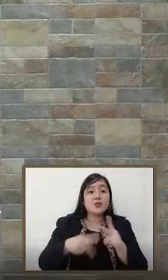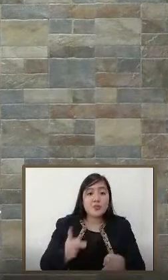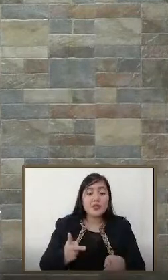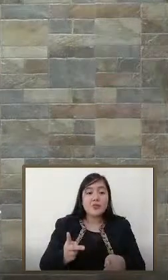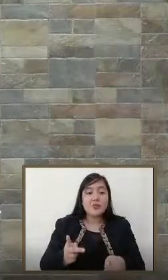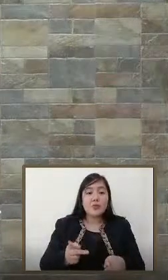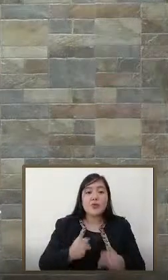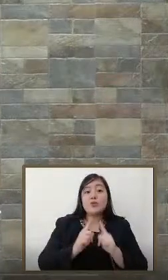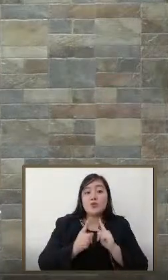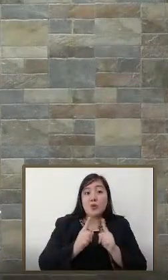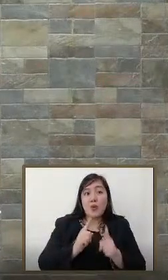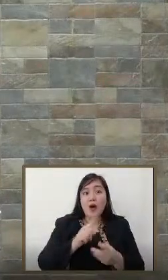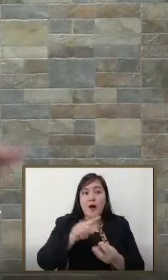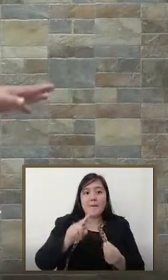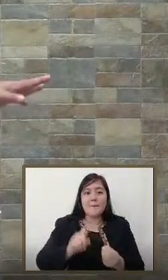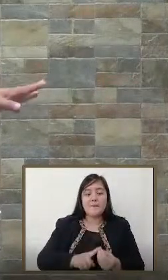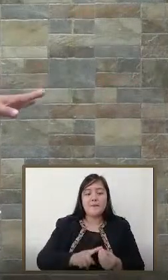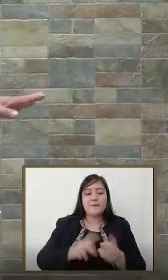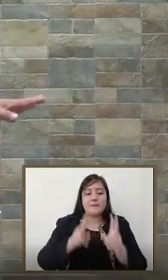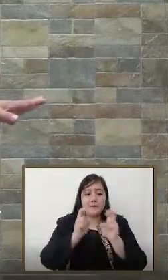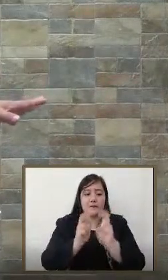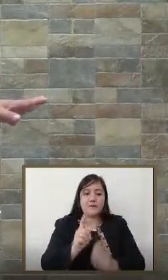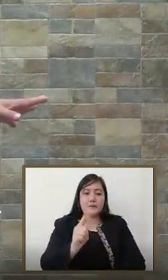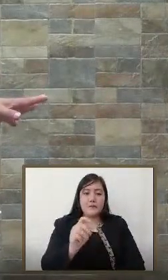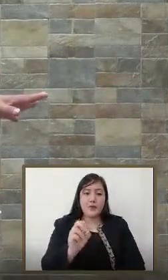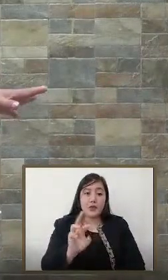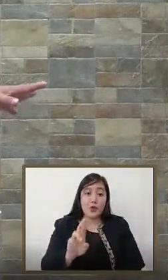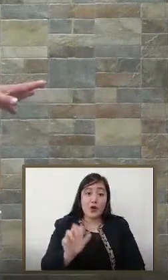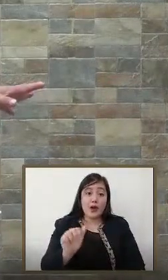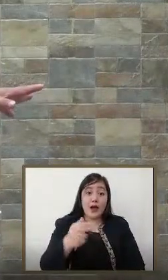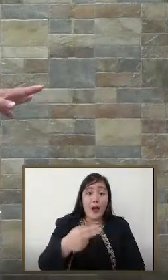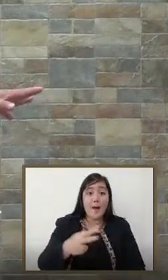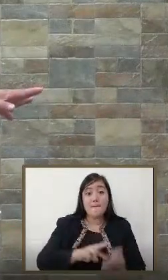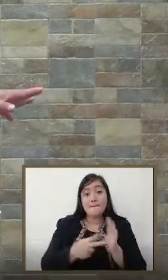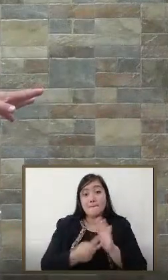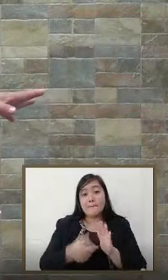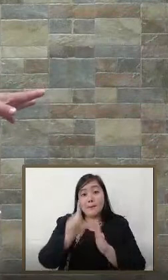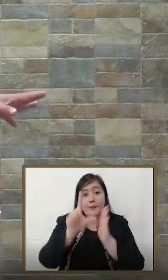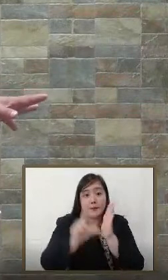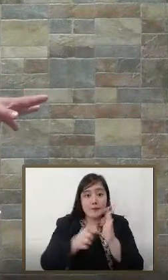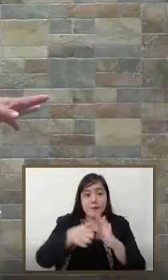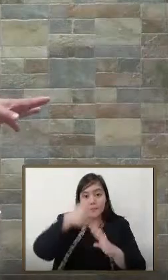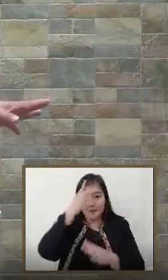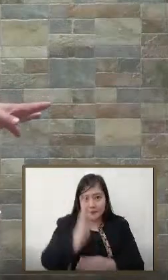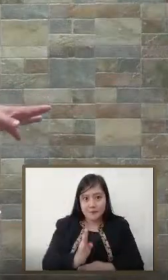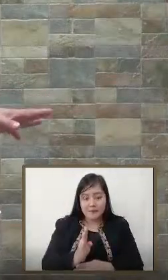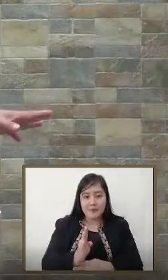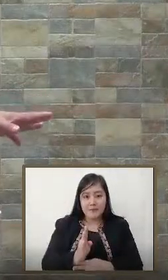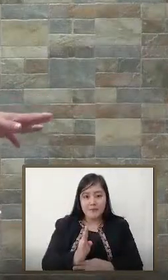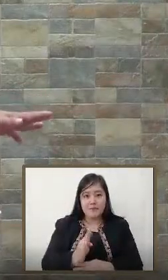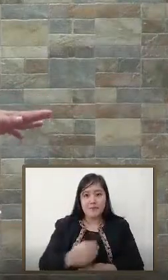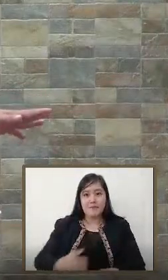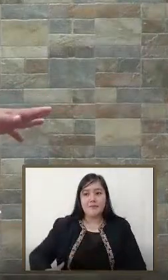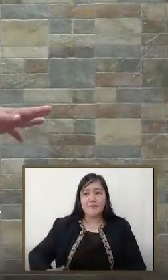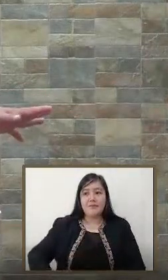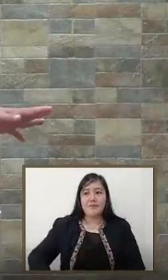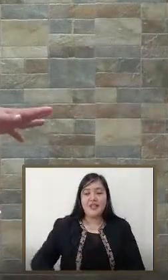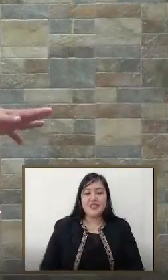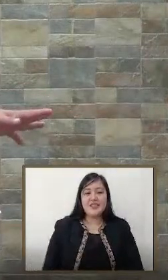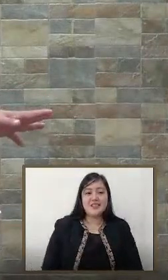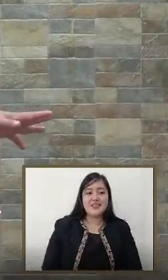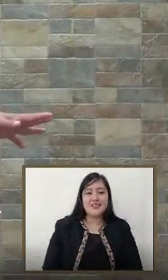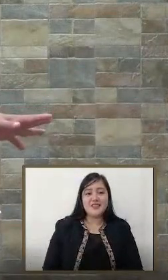nakakaintindi ng Torah? Sa aming mga pastors, madali namin intindihin yan eh. You see? Yung iba sa inyo, Tera.